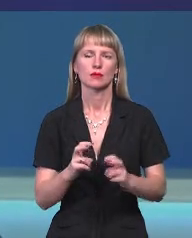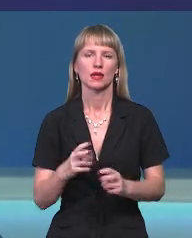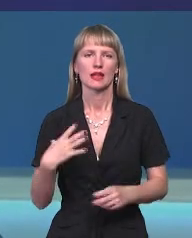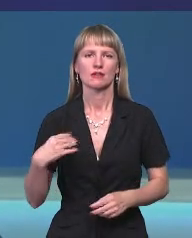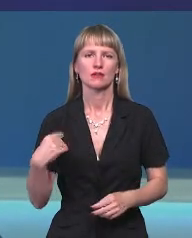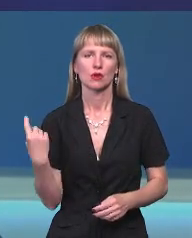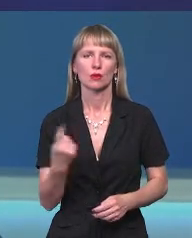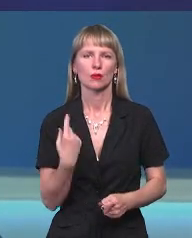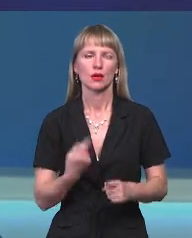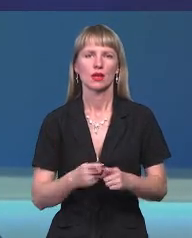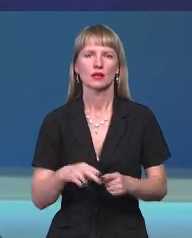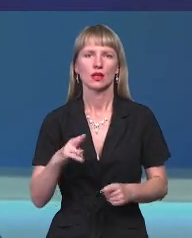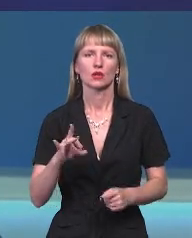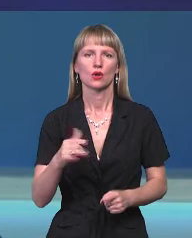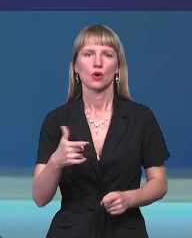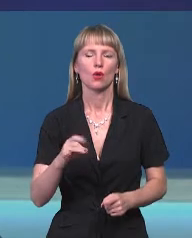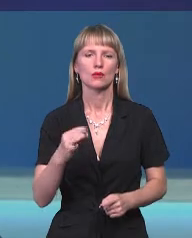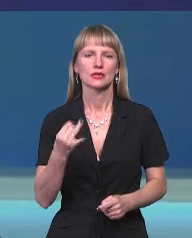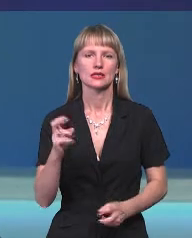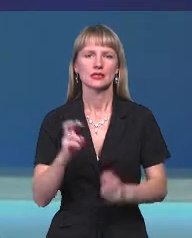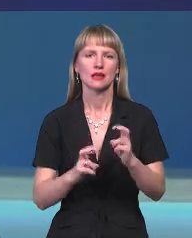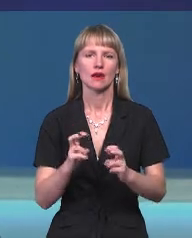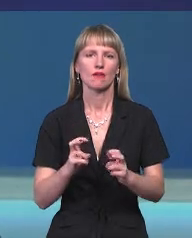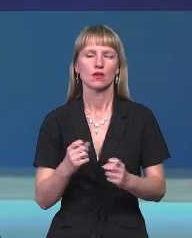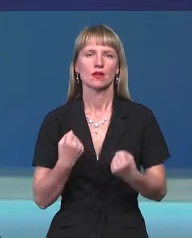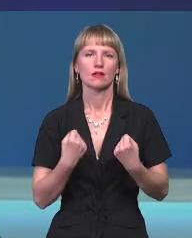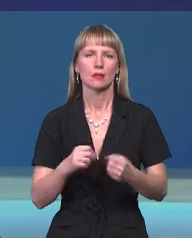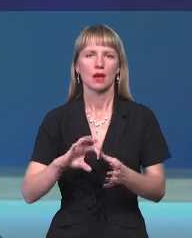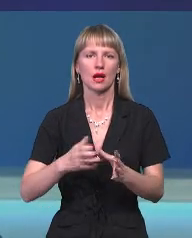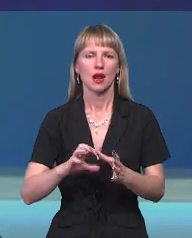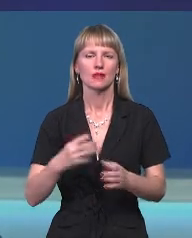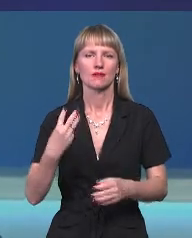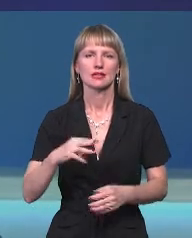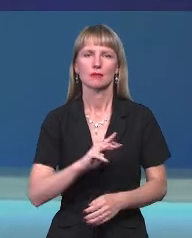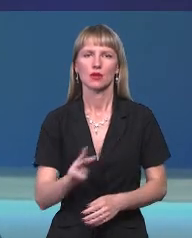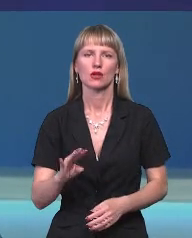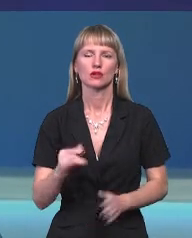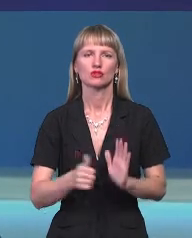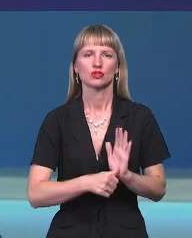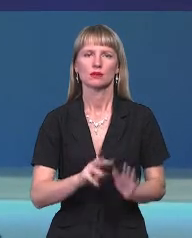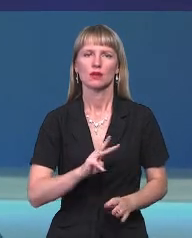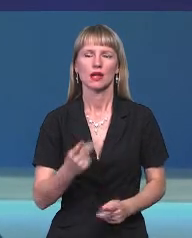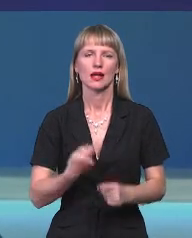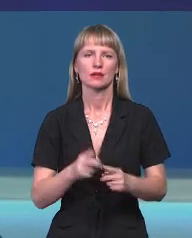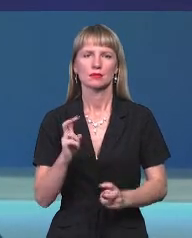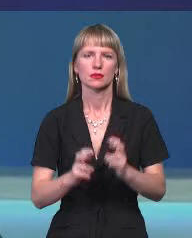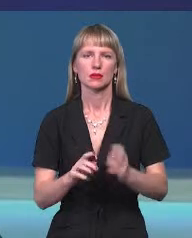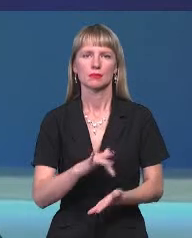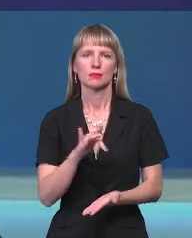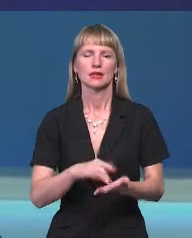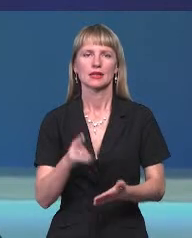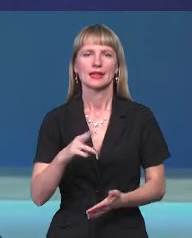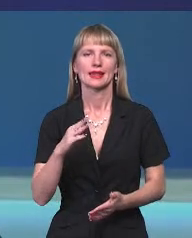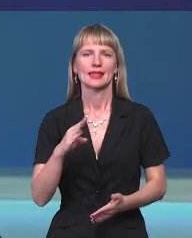Львівської області, це Дрогобицький завод автомобільних кранів 30 мільйонів, і 6 мільйонів – це підприємство міста